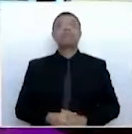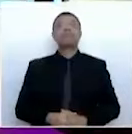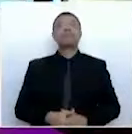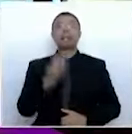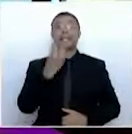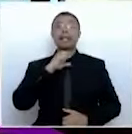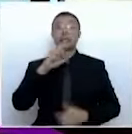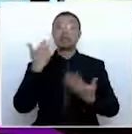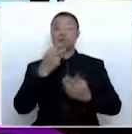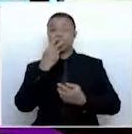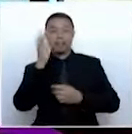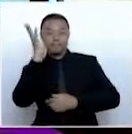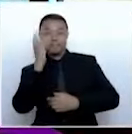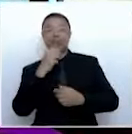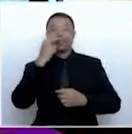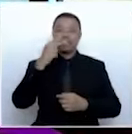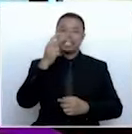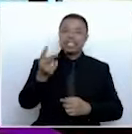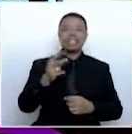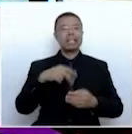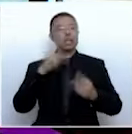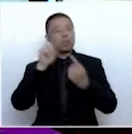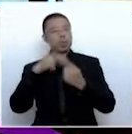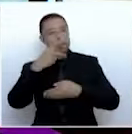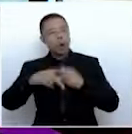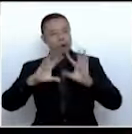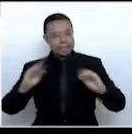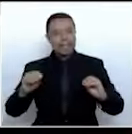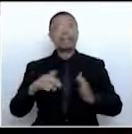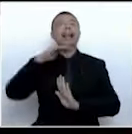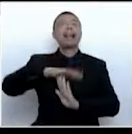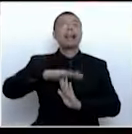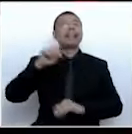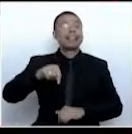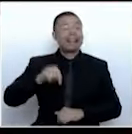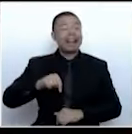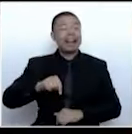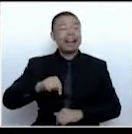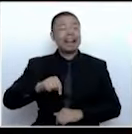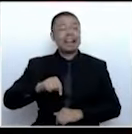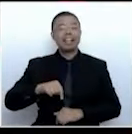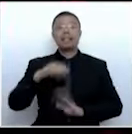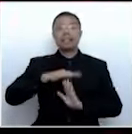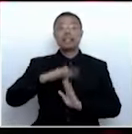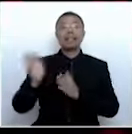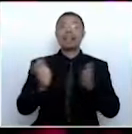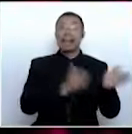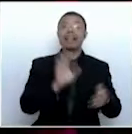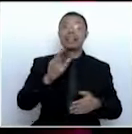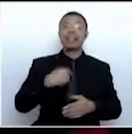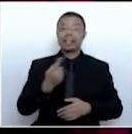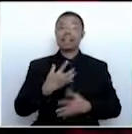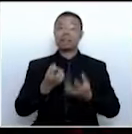calon telah menyampaikan visi, misi, dan program kerjanya. Maka dari itu kita harus jeda dulu pemirsa. Pada segmen berikutnya